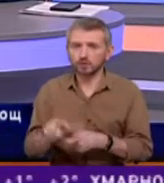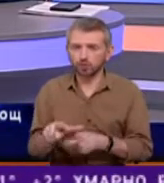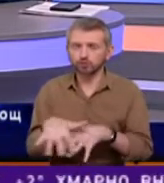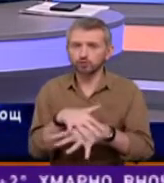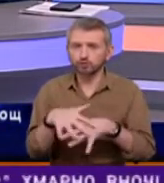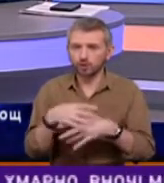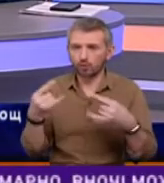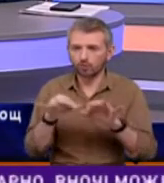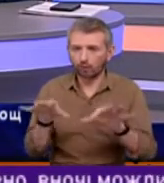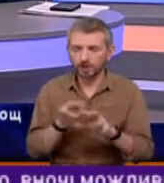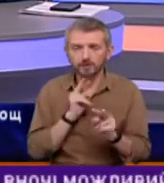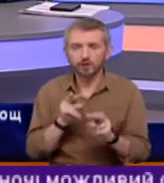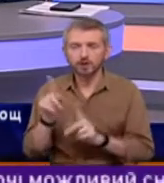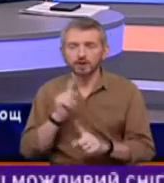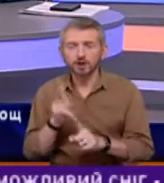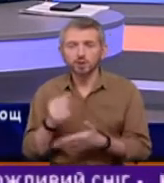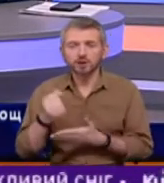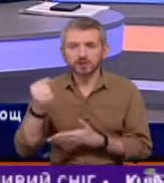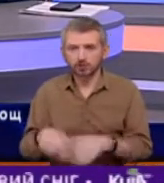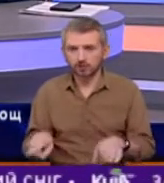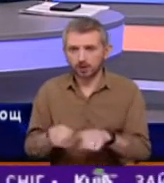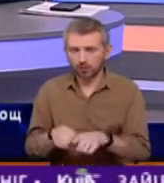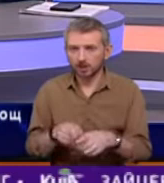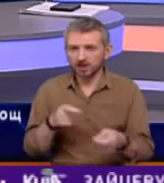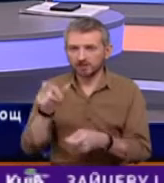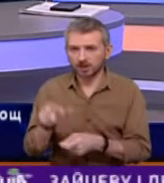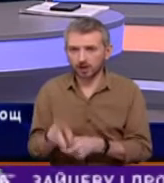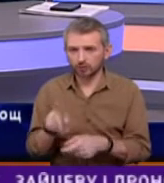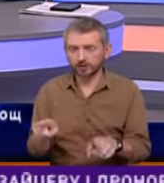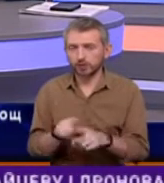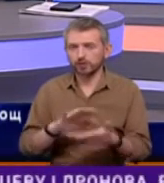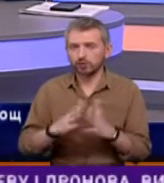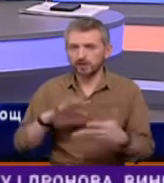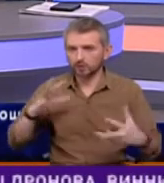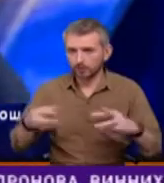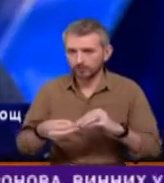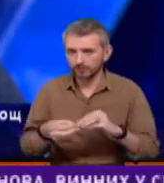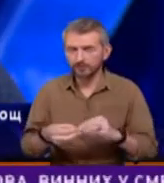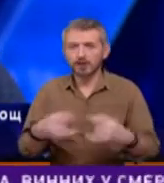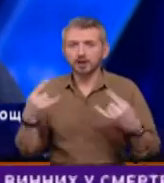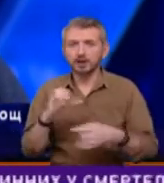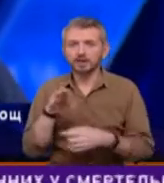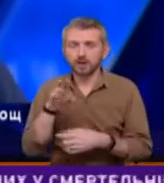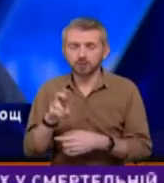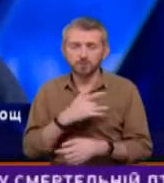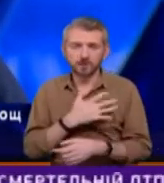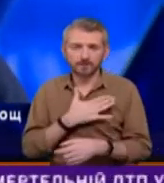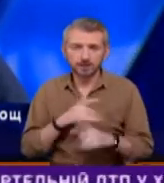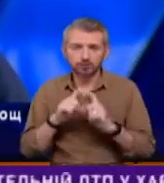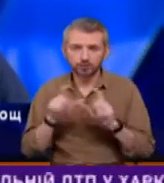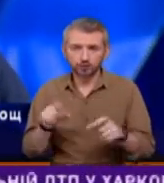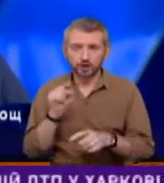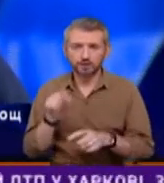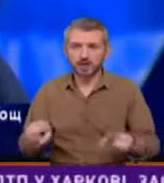мовлення, а й в наглядовій раді, яка призначила саме такого ганебного керівника, який до такої ситуації довів. Канал СТБ – це є приватна структура.